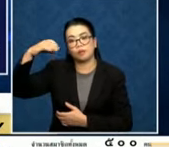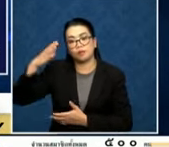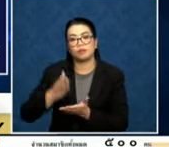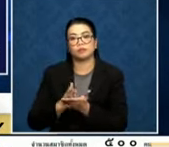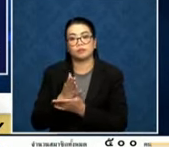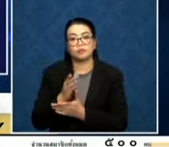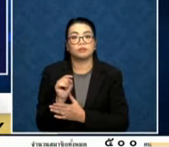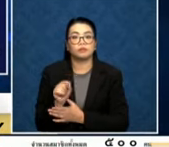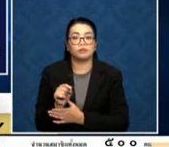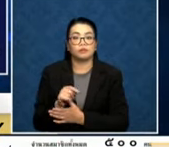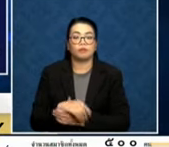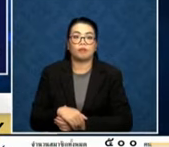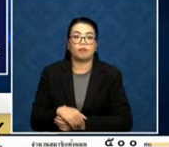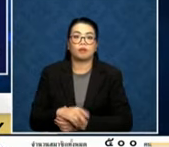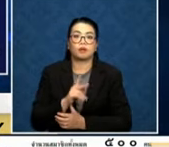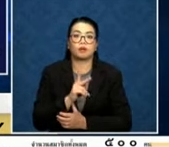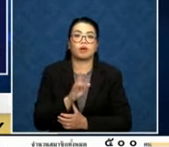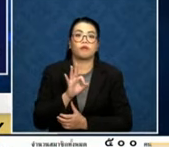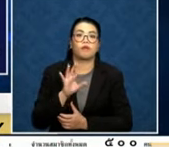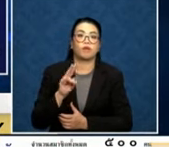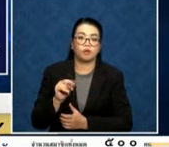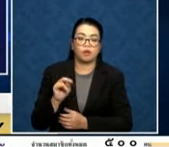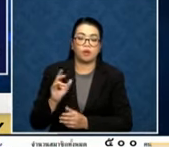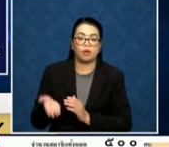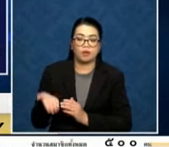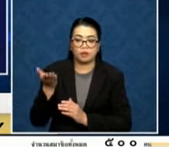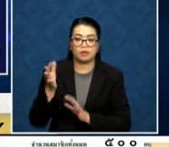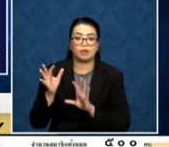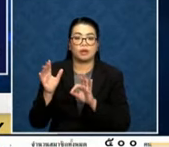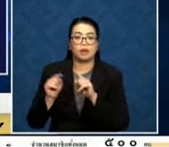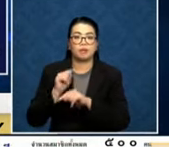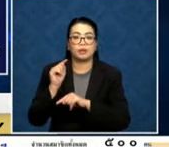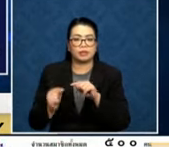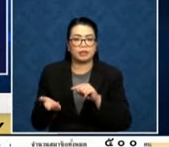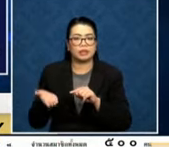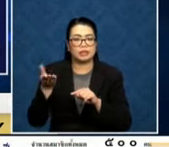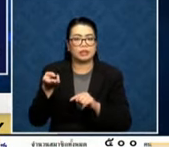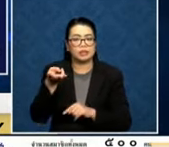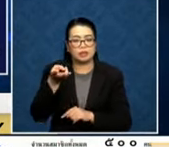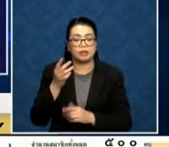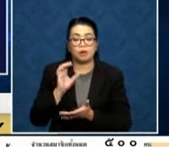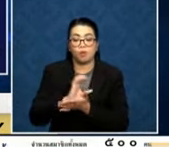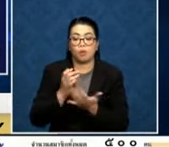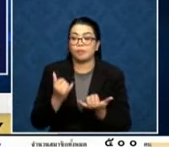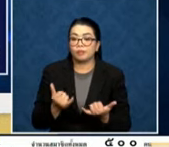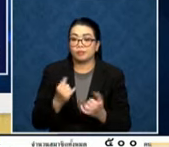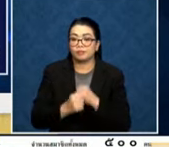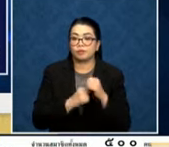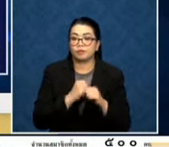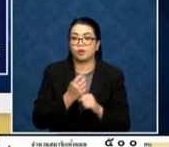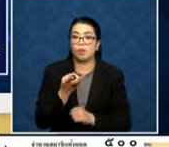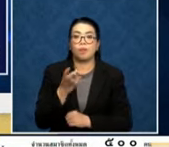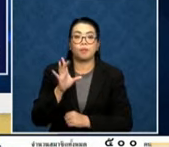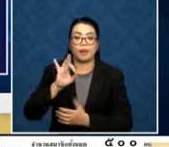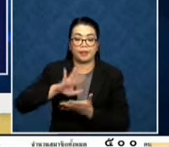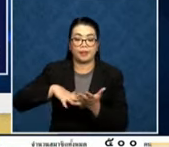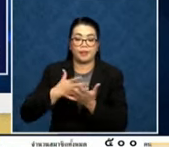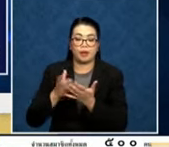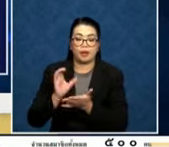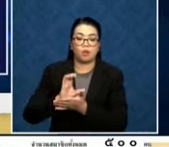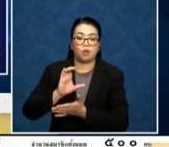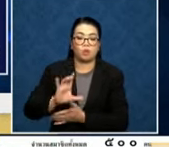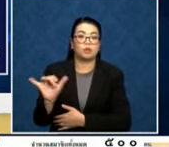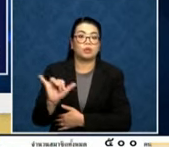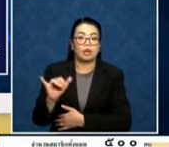ภูมิภาคกฟนดีขึ้นมาหน่อยครับ 99%หรือถ้างบปีล่าสุดครับปี 68ที่แผนการลงทุนยังไม่ออก